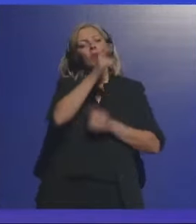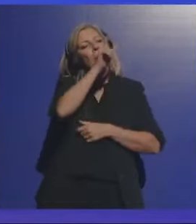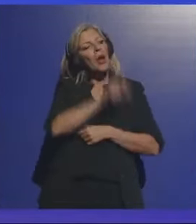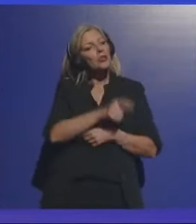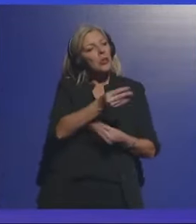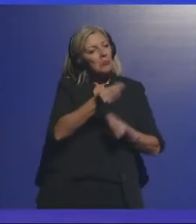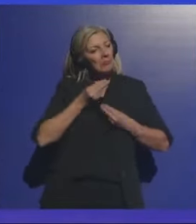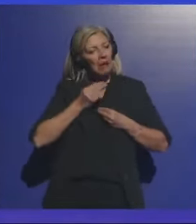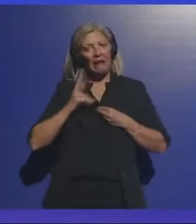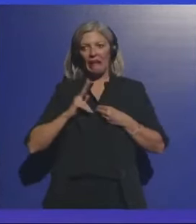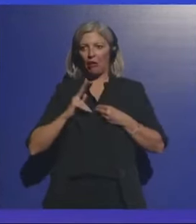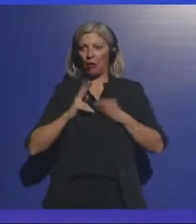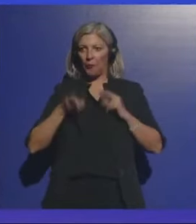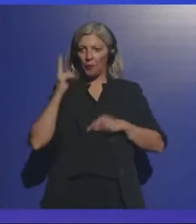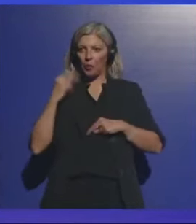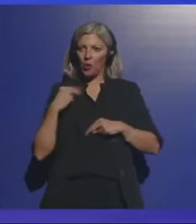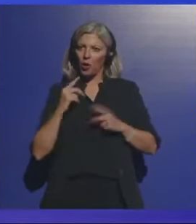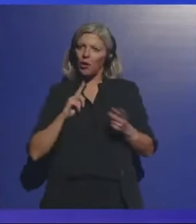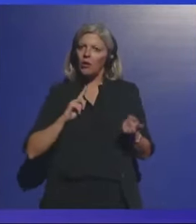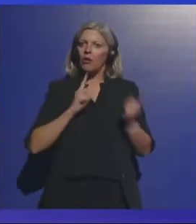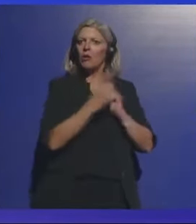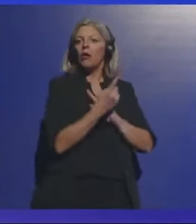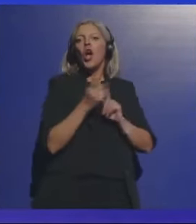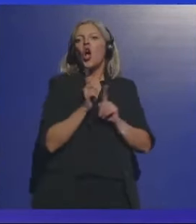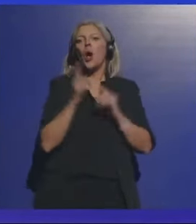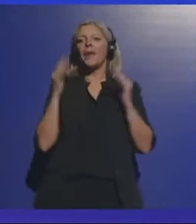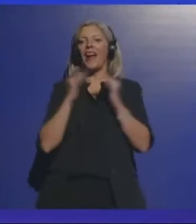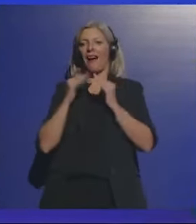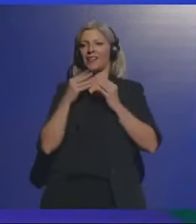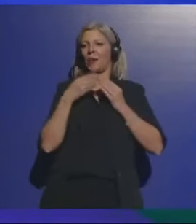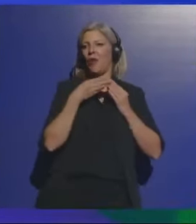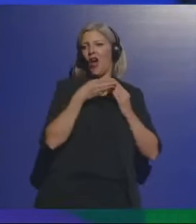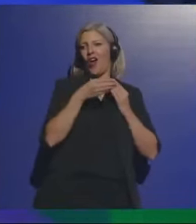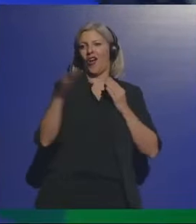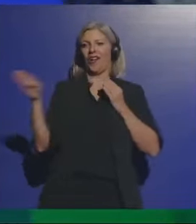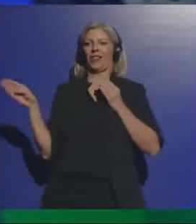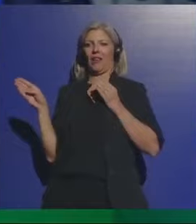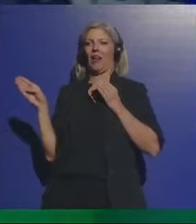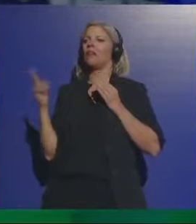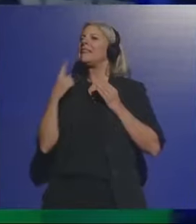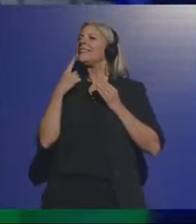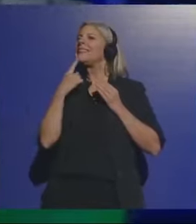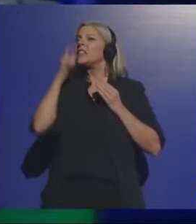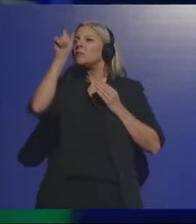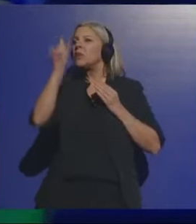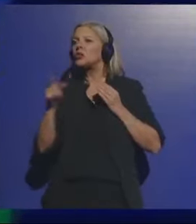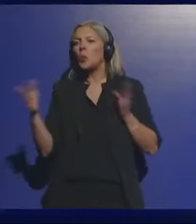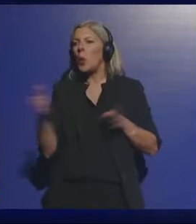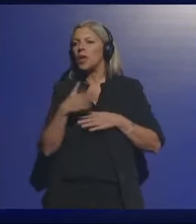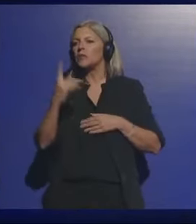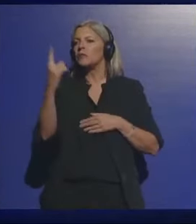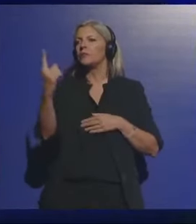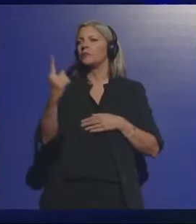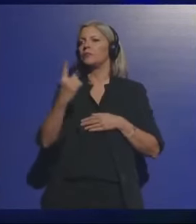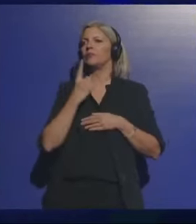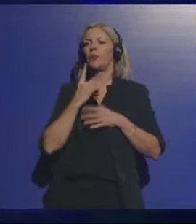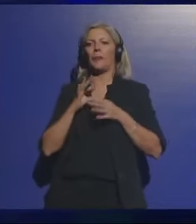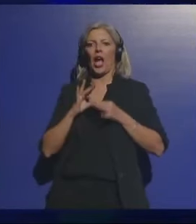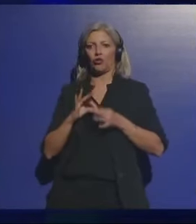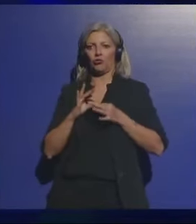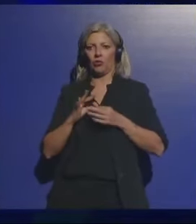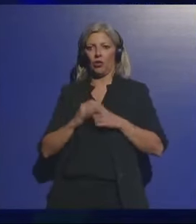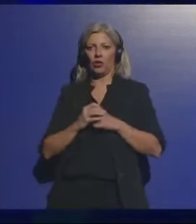persona in grado di potervi dare Come si aprisse la porta di casa vostra e permettesse a chiunque di poter particolare in pace